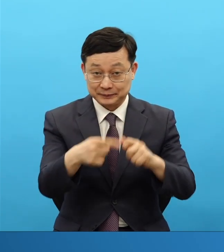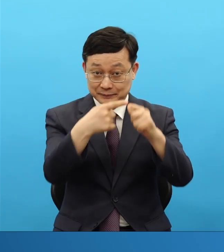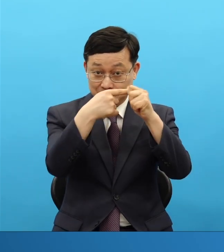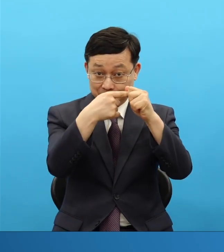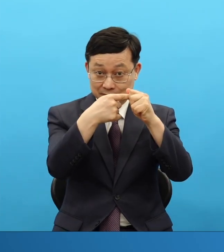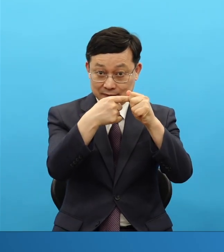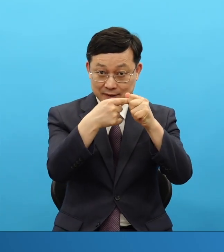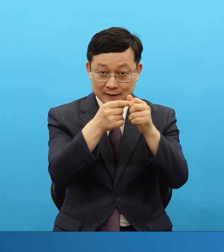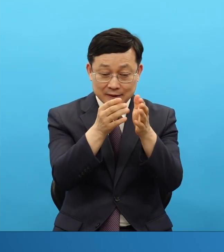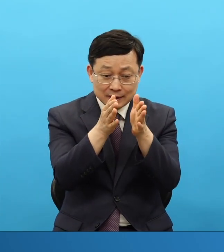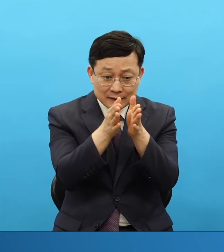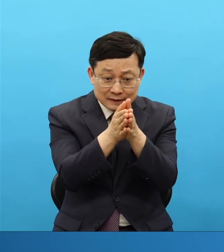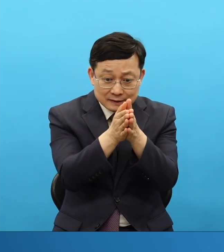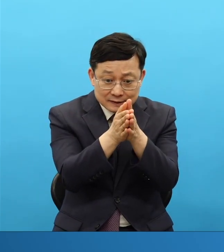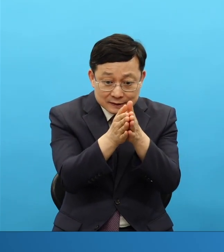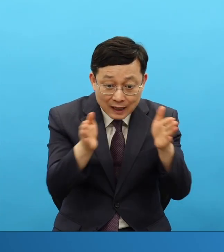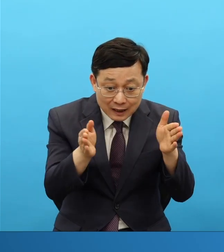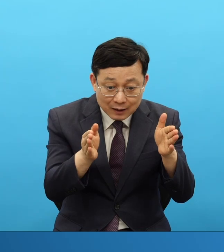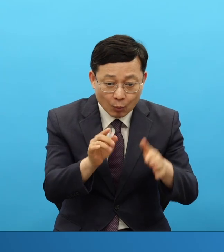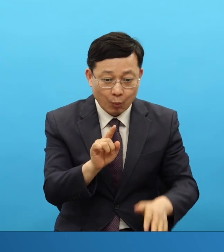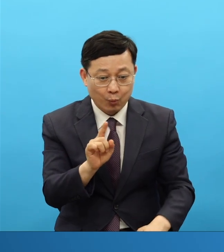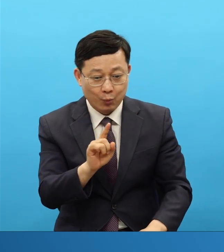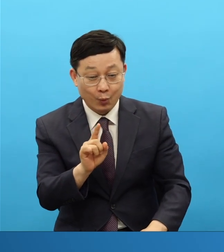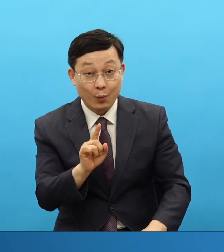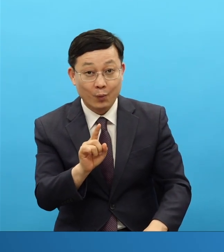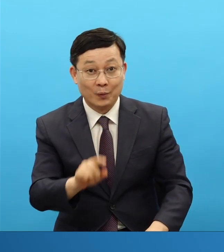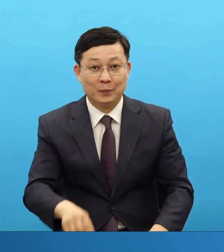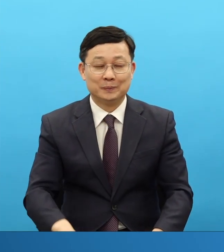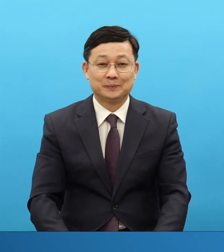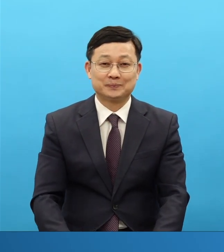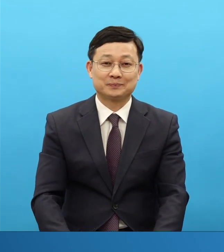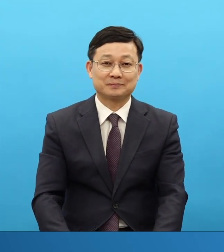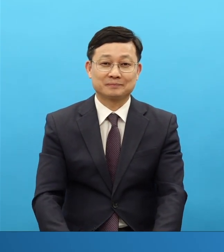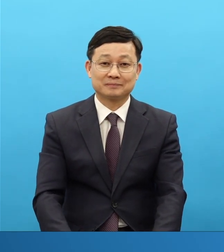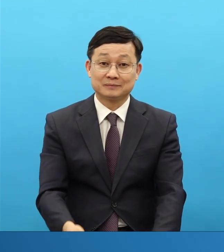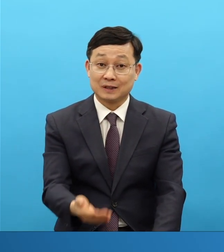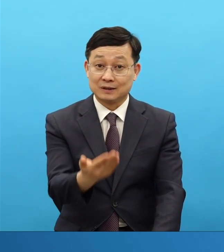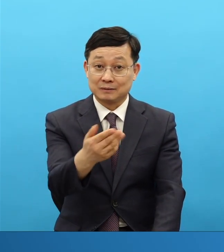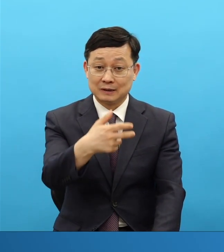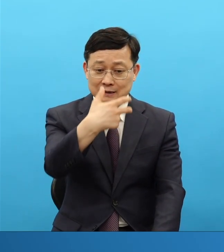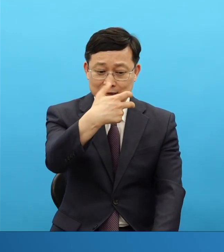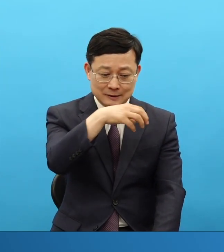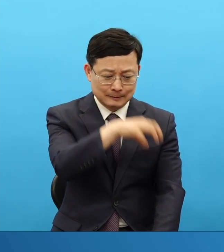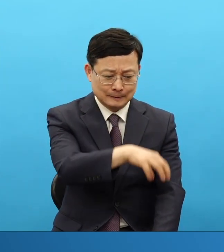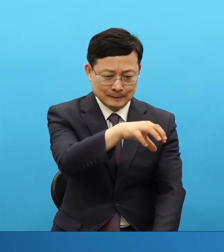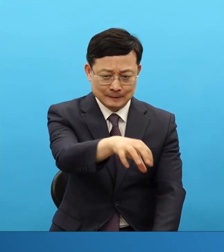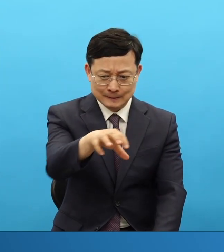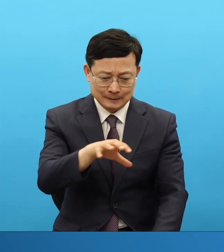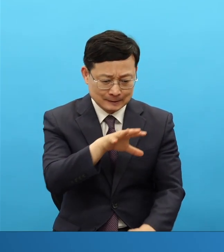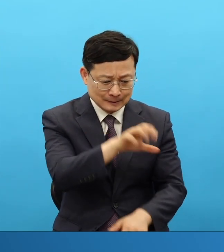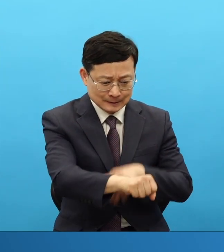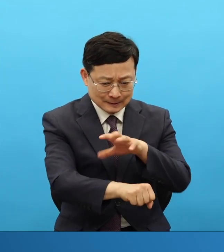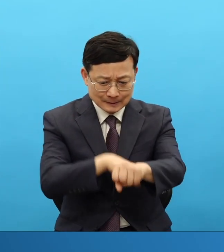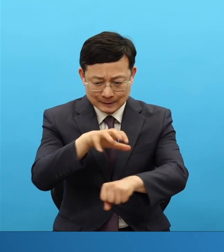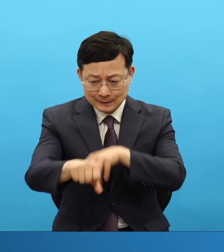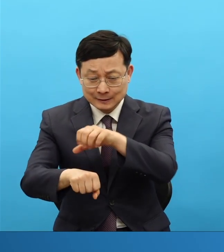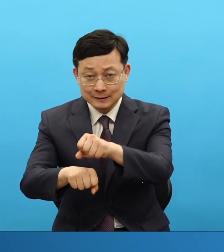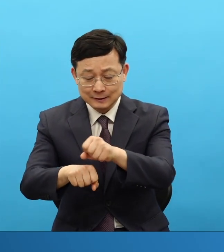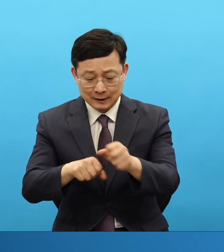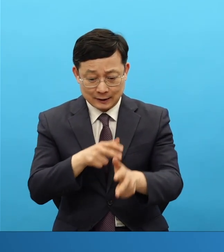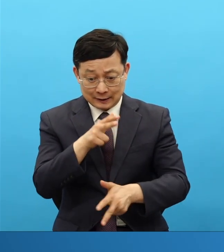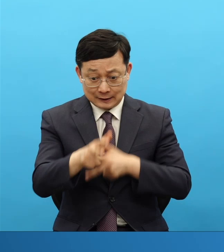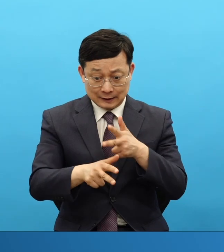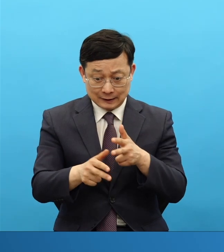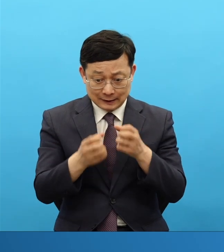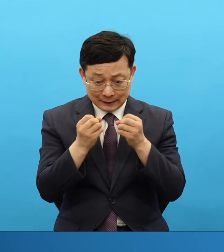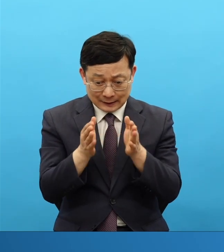And undoubtedly, I'm sure that you are confirming it. It is the start. 여러분 70지역을 장악하고 이 하는 업의 시작이